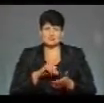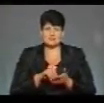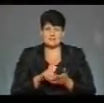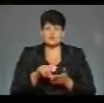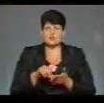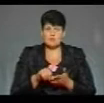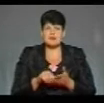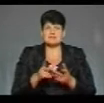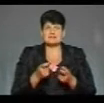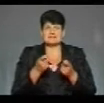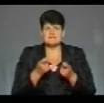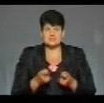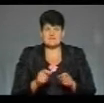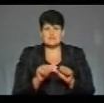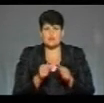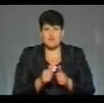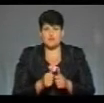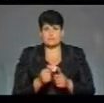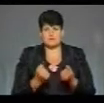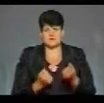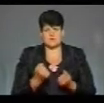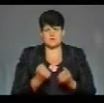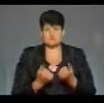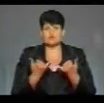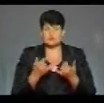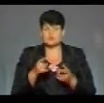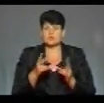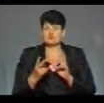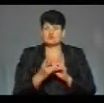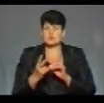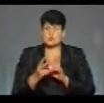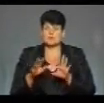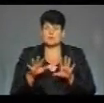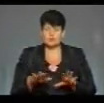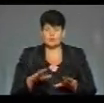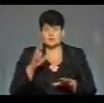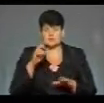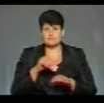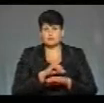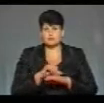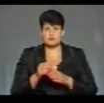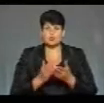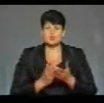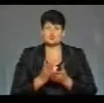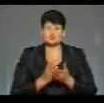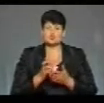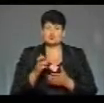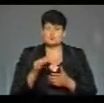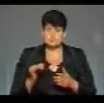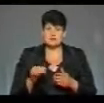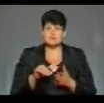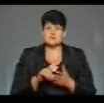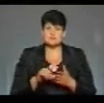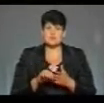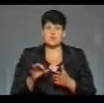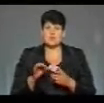зокрема, за здешевлення оформлення таких автівок. Сьогодні вони зустрічалися з головою Державної митної служби Максимом Нефьодовим та представниками